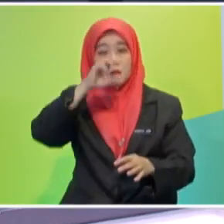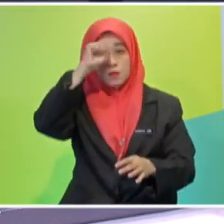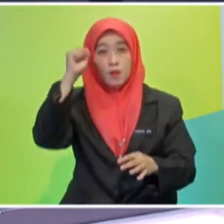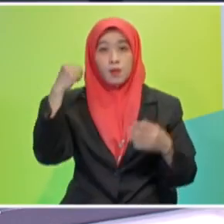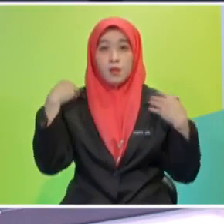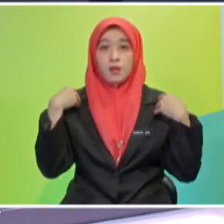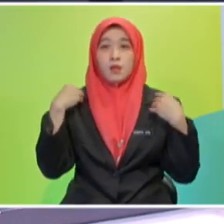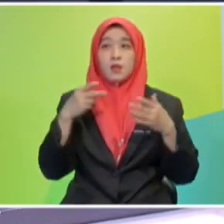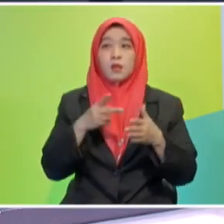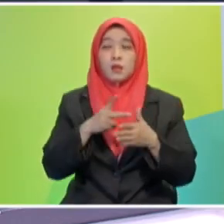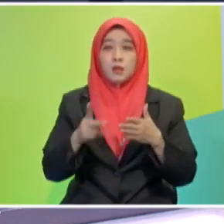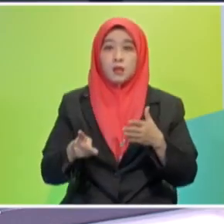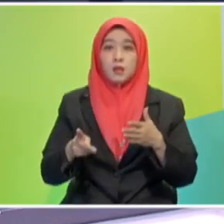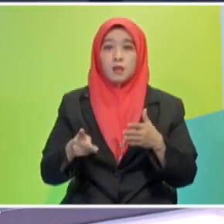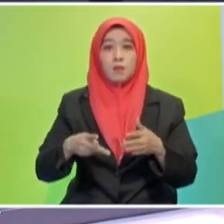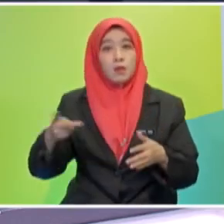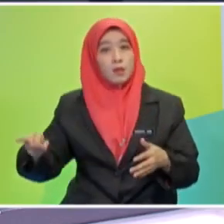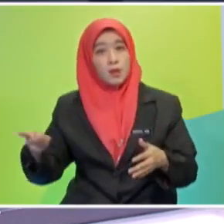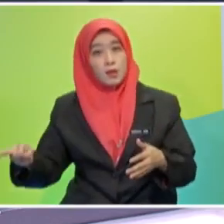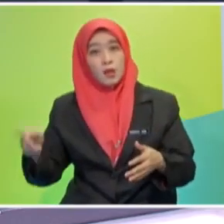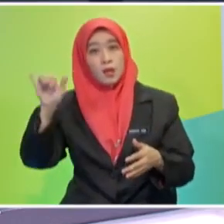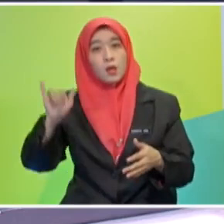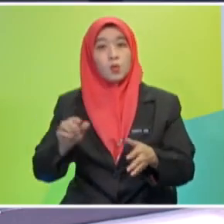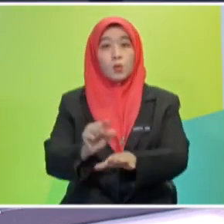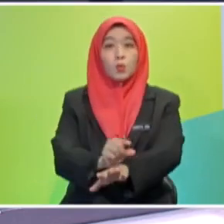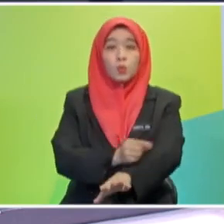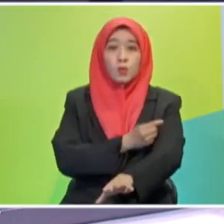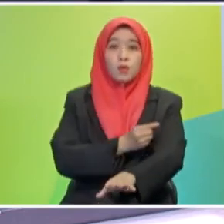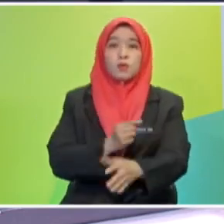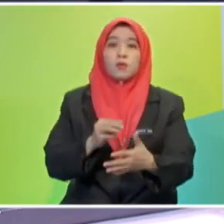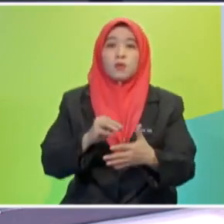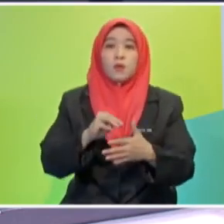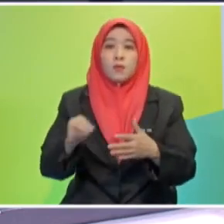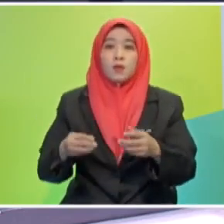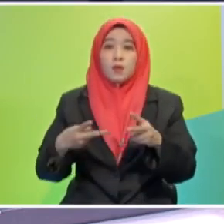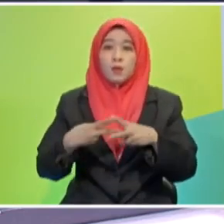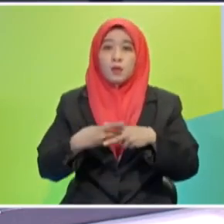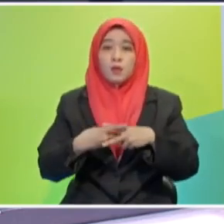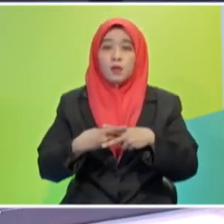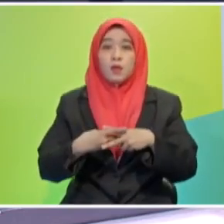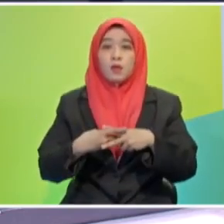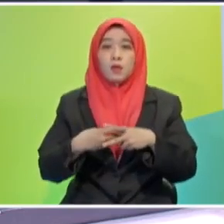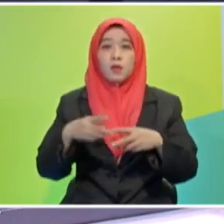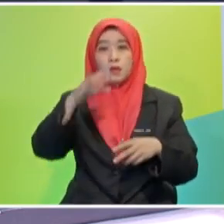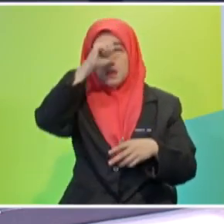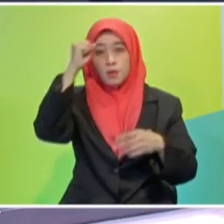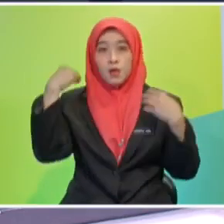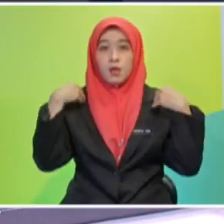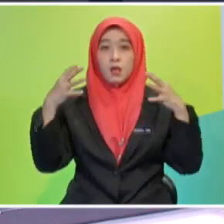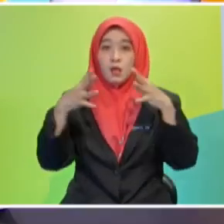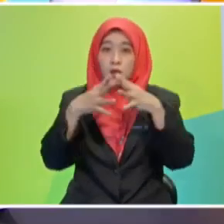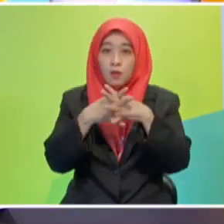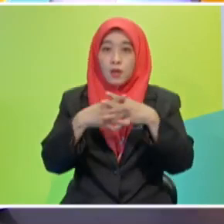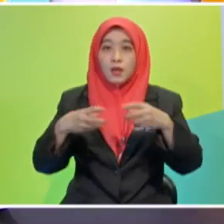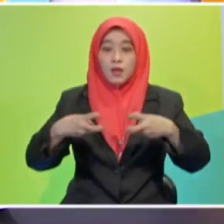sebagai perkakasan yang menggunakan elemen elektromekanikal? Kerana ia ada gabungan elektrik. Yang kedua